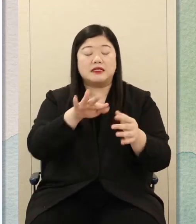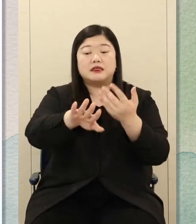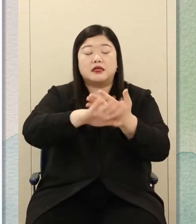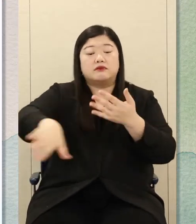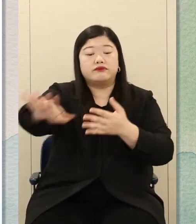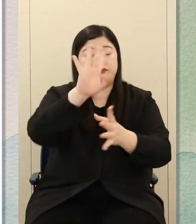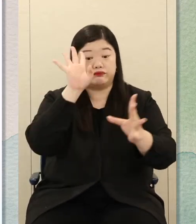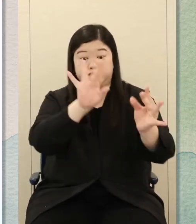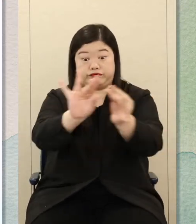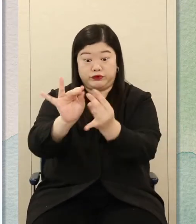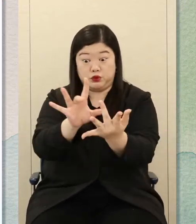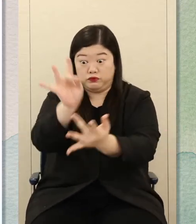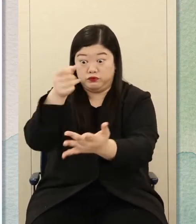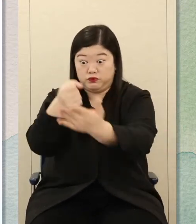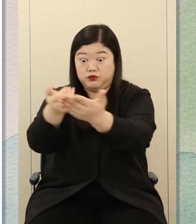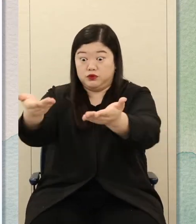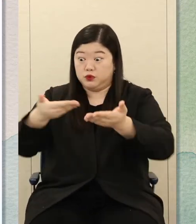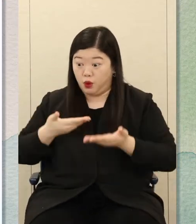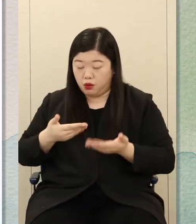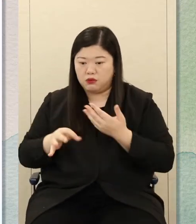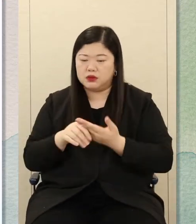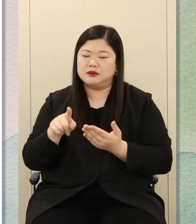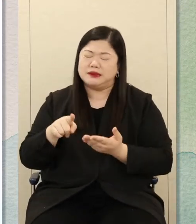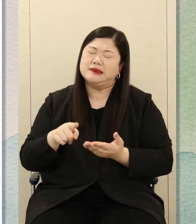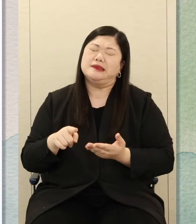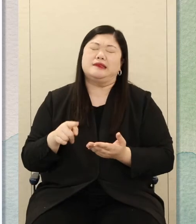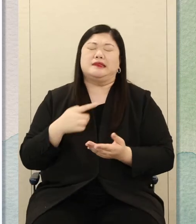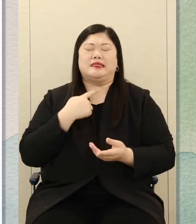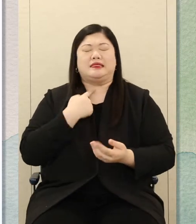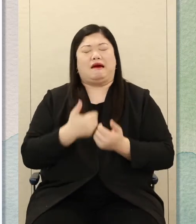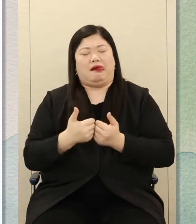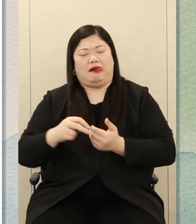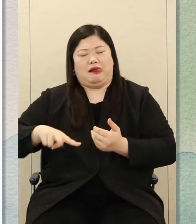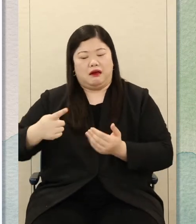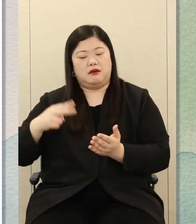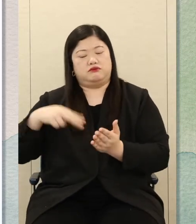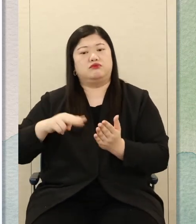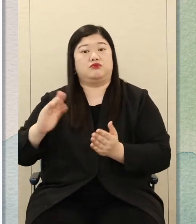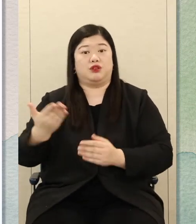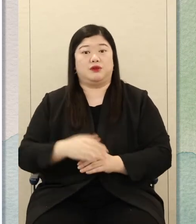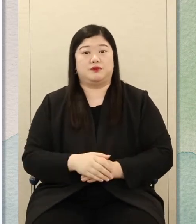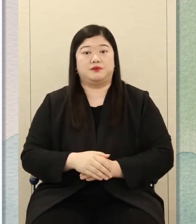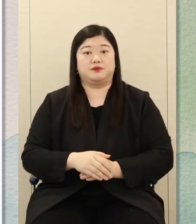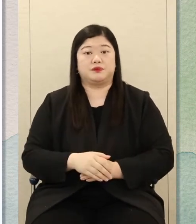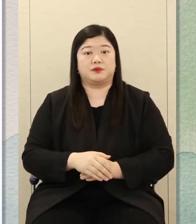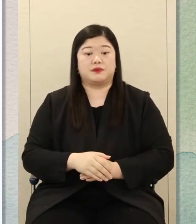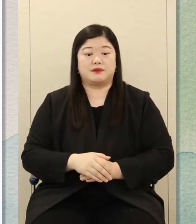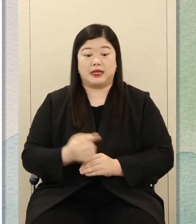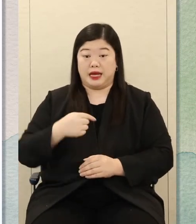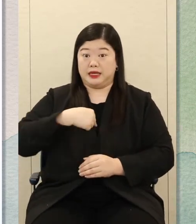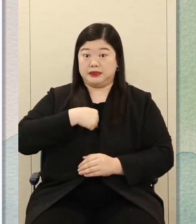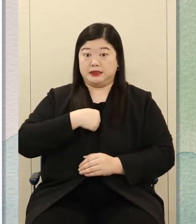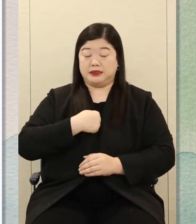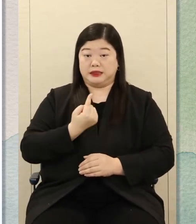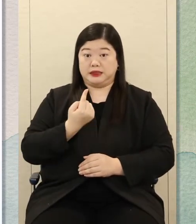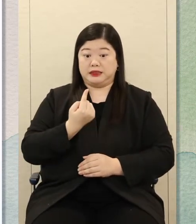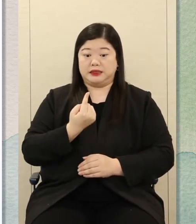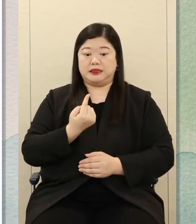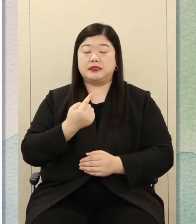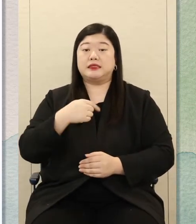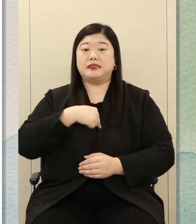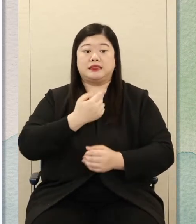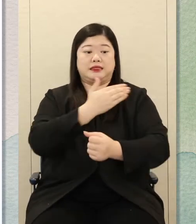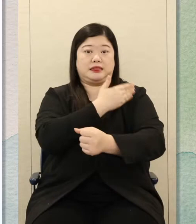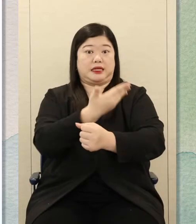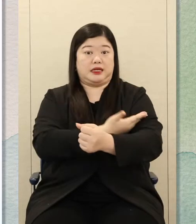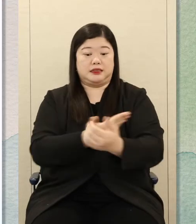동아리 추천하는데, 특히 이제 자기계발서 같은 거는 중독성이 굉장히 심하거든요. 그래서 이제 그런